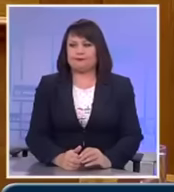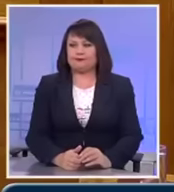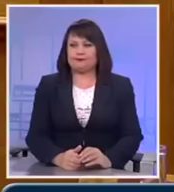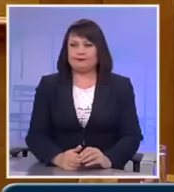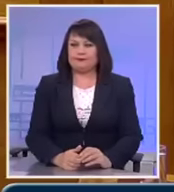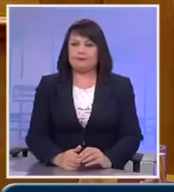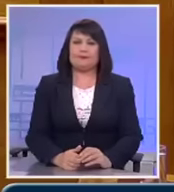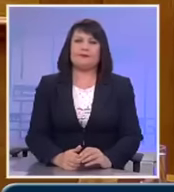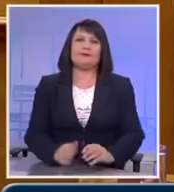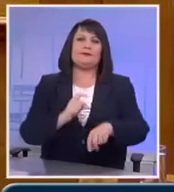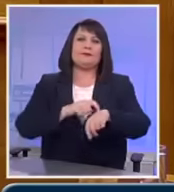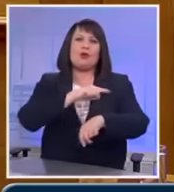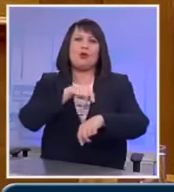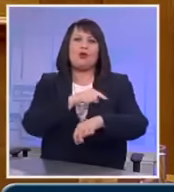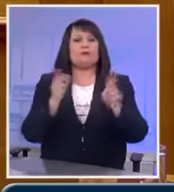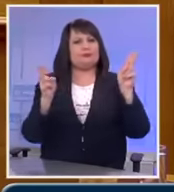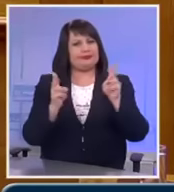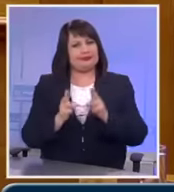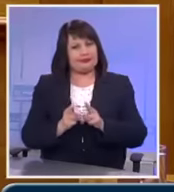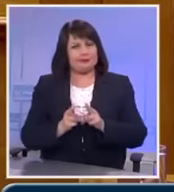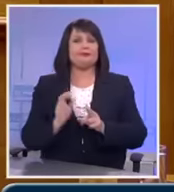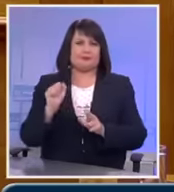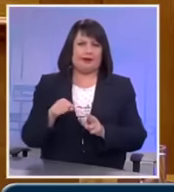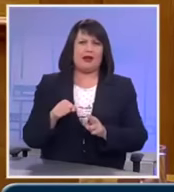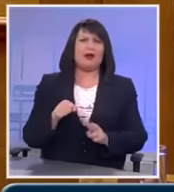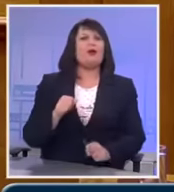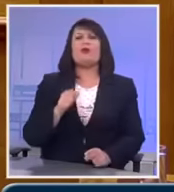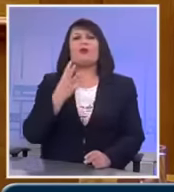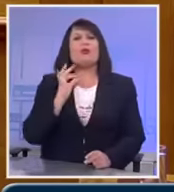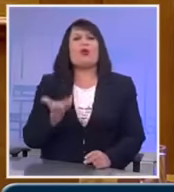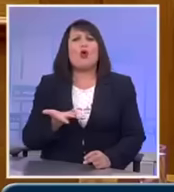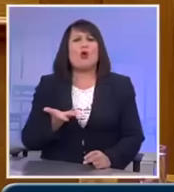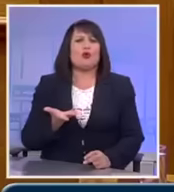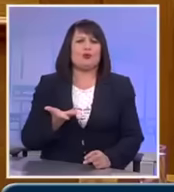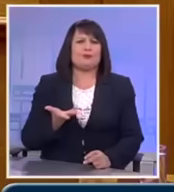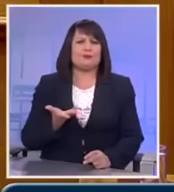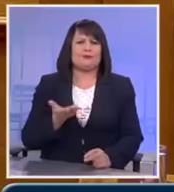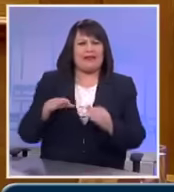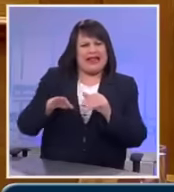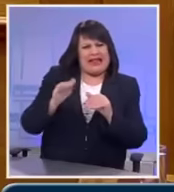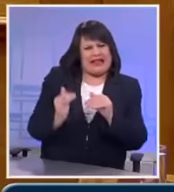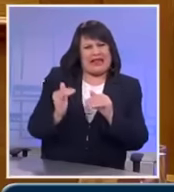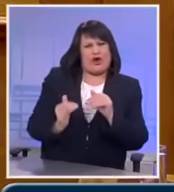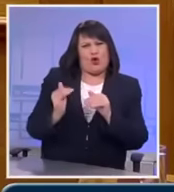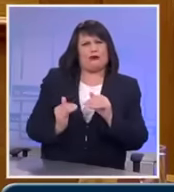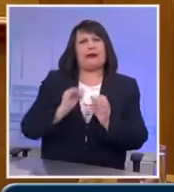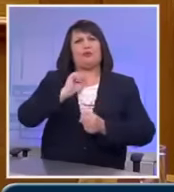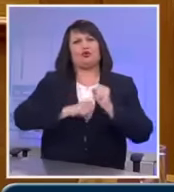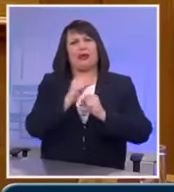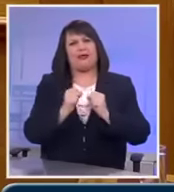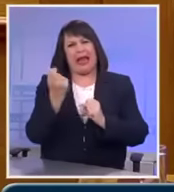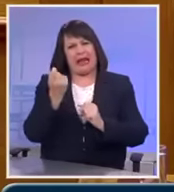τις ώρες τις μειώσαμε όχι επειδή είμαστε με τη λογική της ήσσονος προσπάθειας όπως